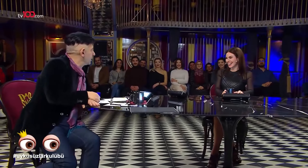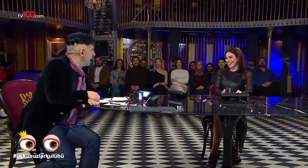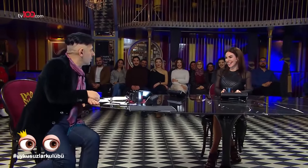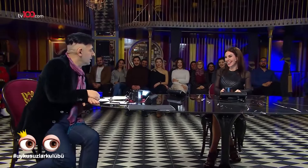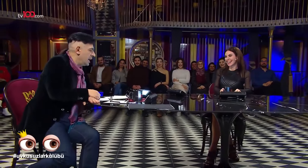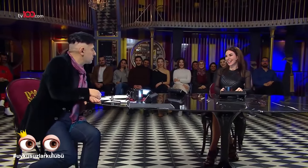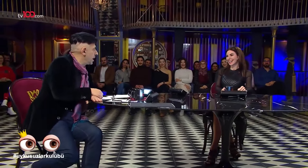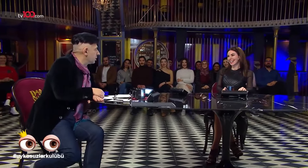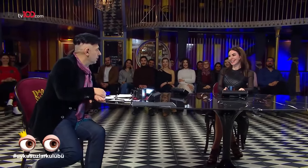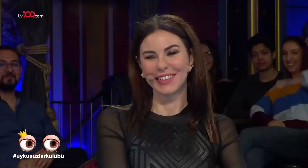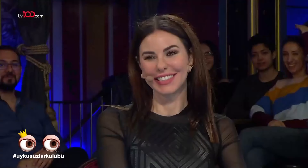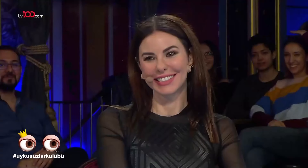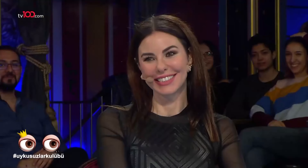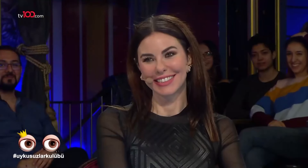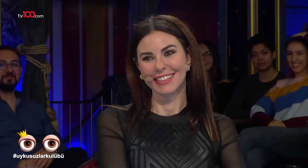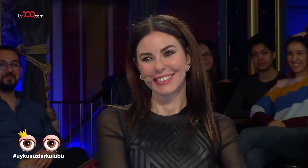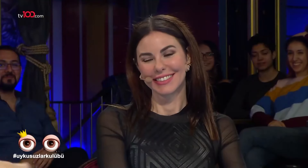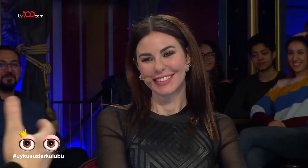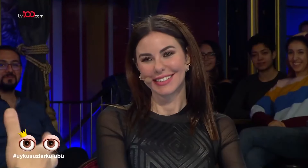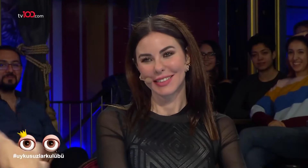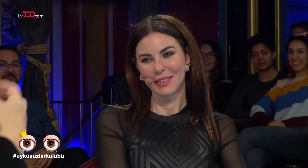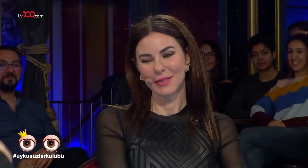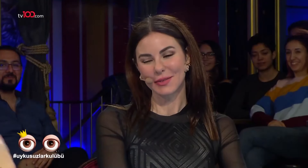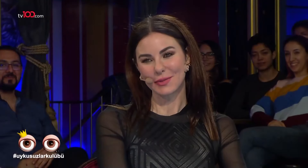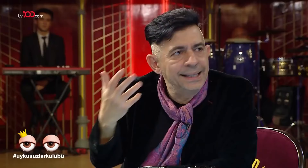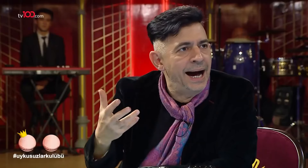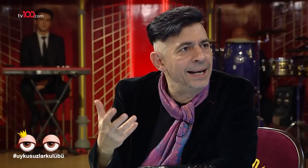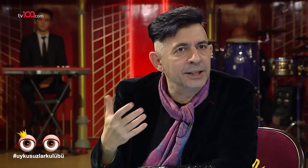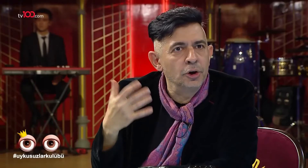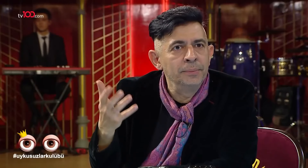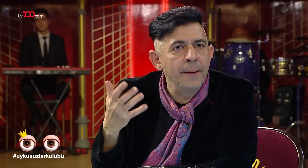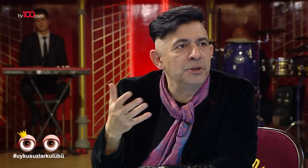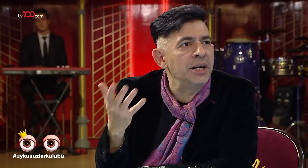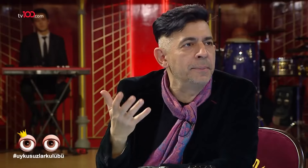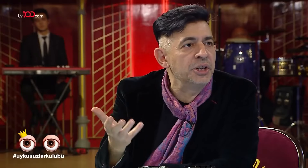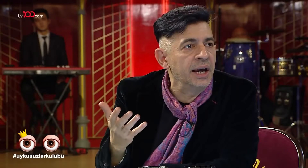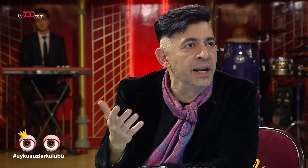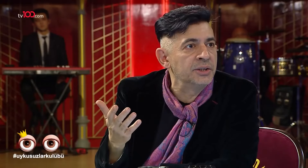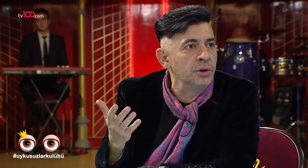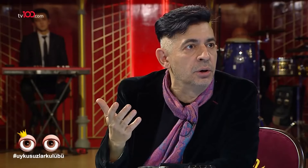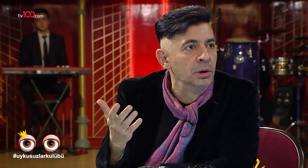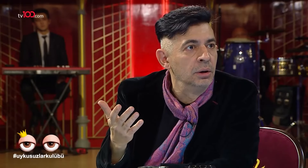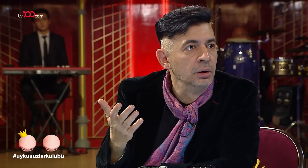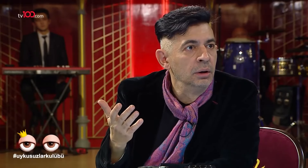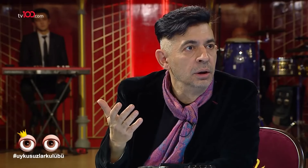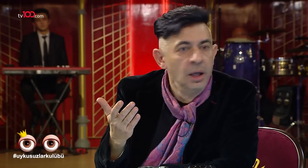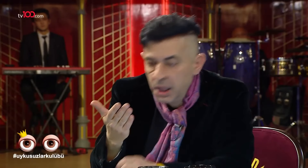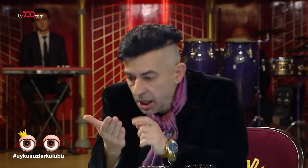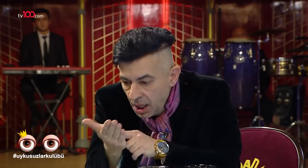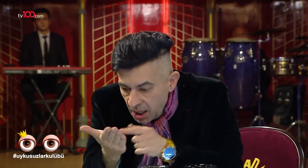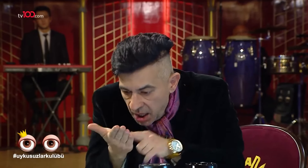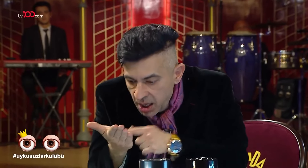bunlarda o da yok hiçbir şey yoket ha Yani ahlaki ya da ahlaki olmayan bir şey yapacak enerjisi